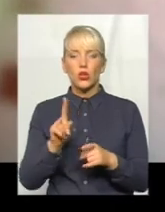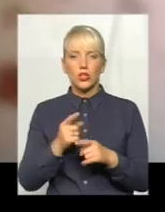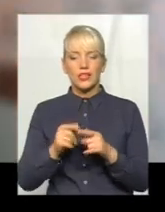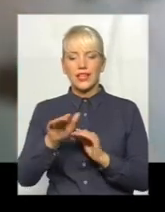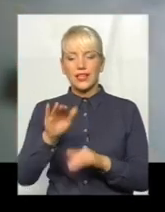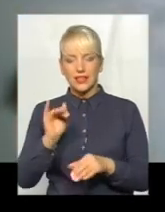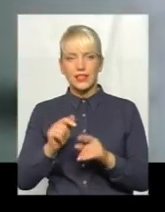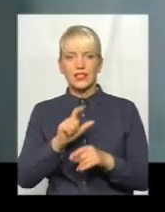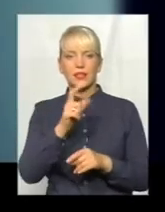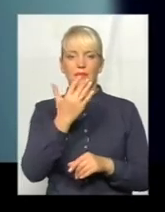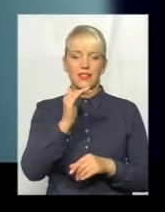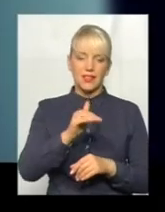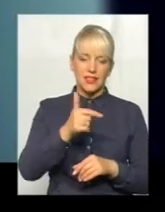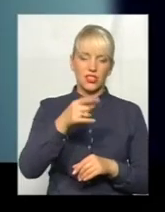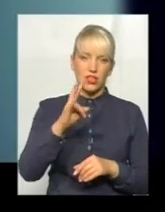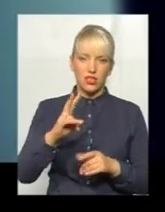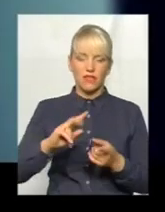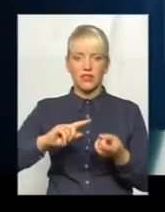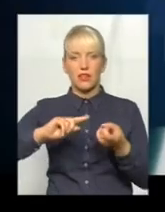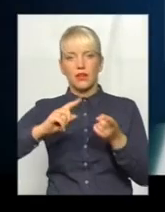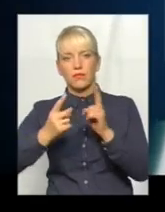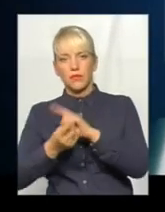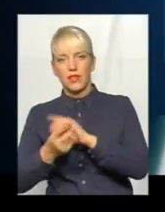з 5 тисяч гривень, виріс до 70.